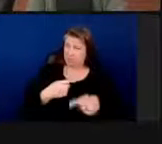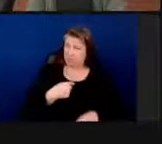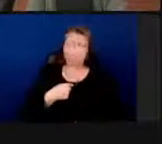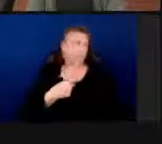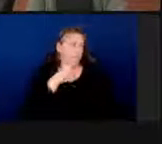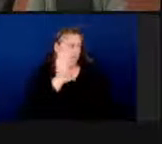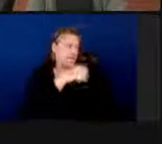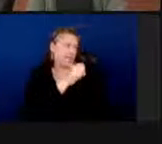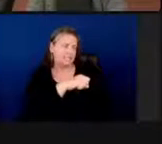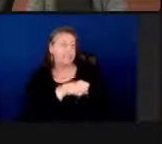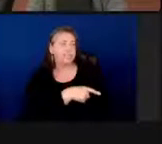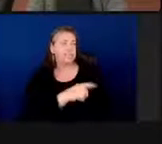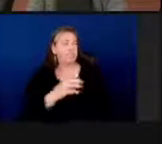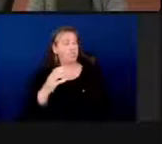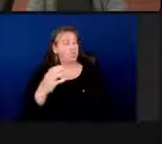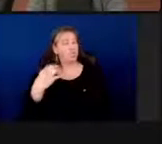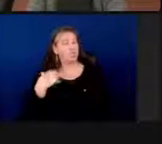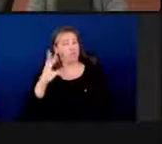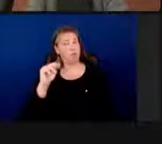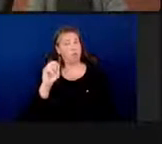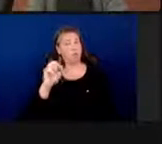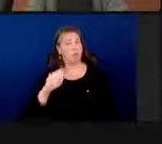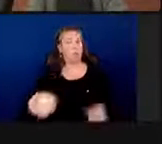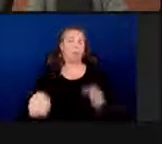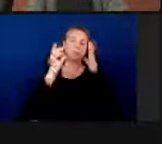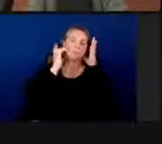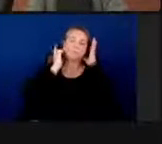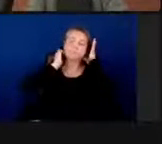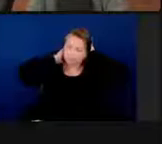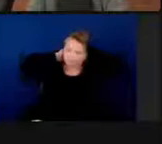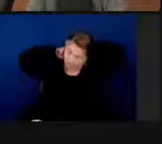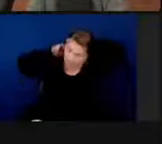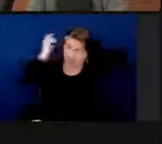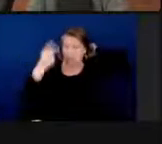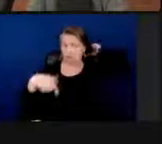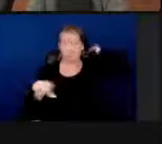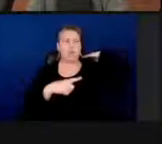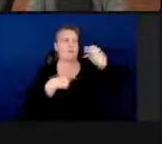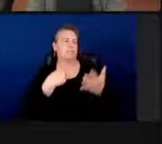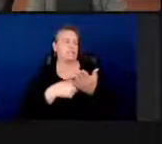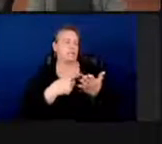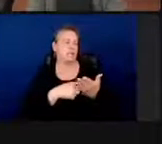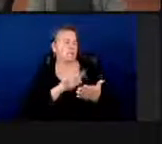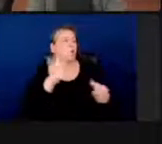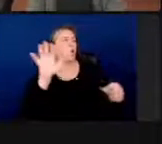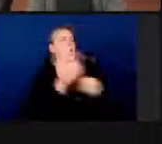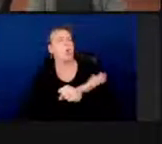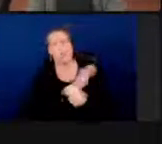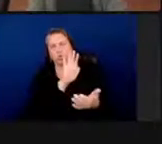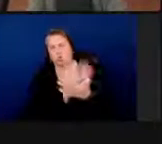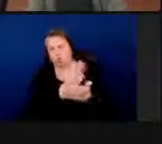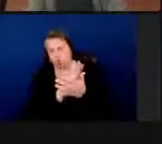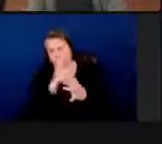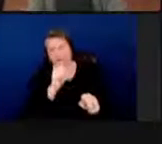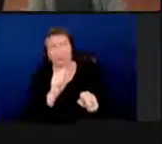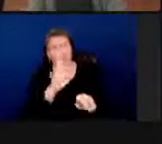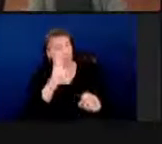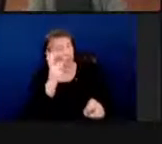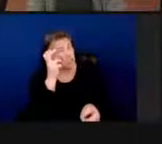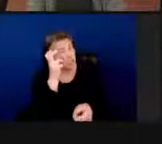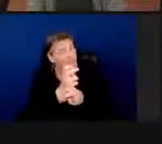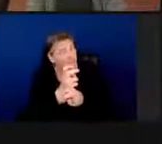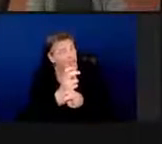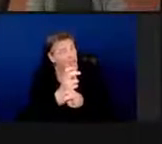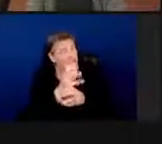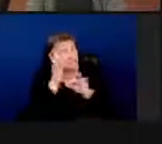حول هذا الموضوع. هل يمكنك أن تجيبي؟ الرئيس مور ومساعديه كنا نتحدث عن الماجنت في كل مدرسة.